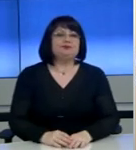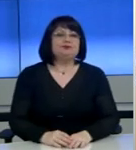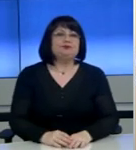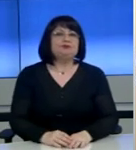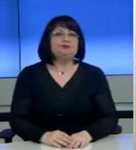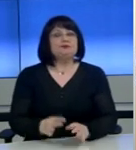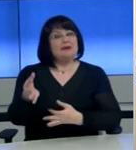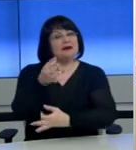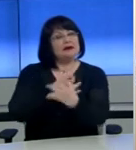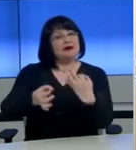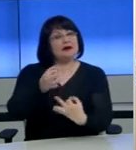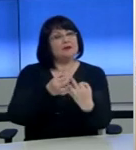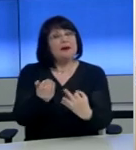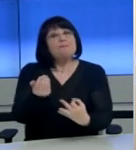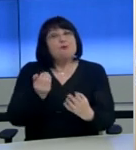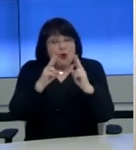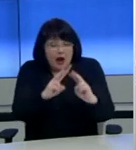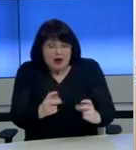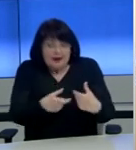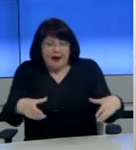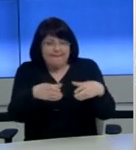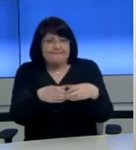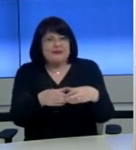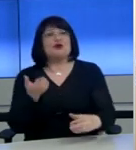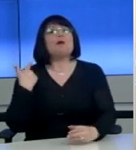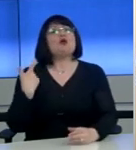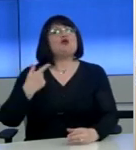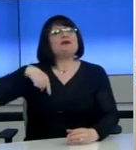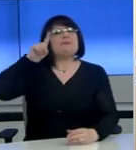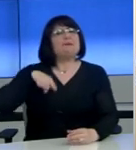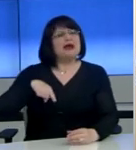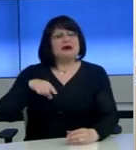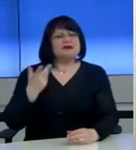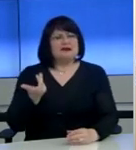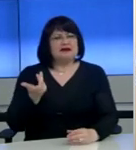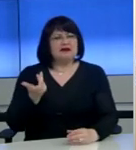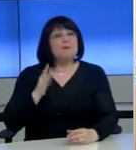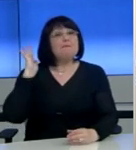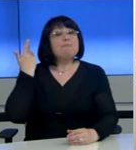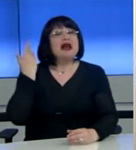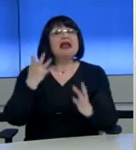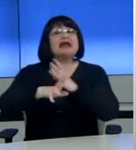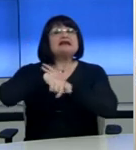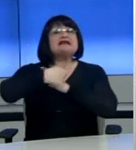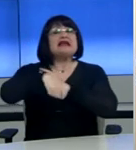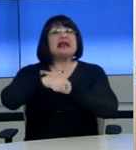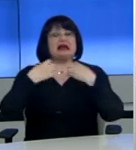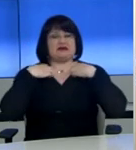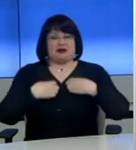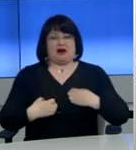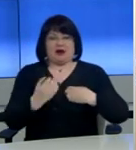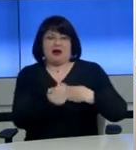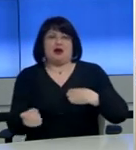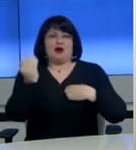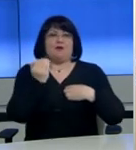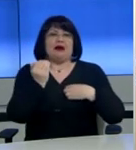κατέθεσε στην προανακριτική τις προηγούμενες ημέρες η τέως εισαγγελέας του Αρείου Πάγου,